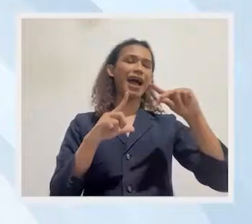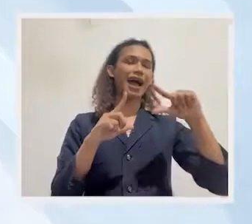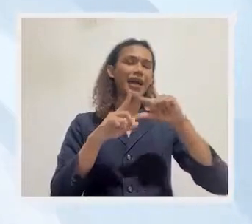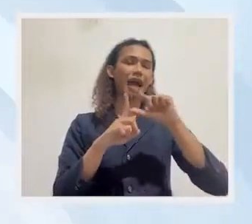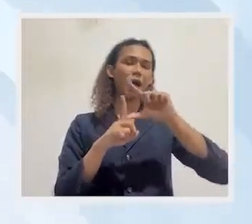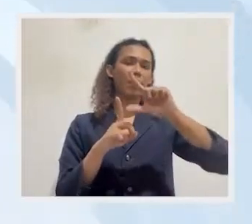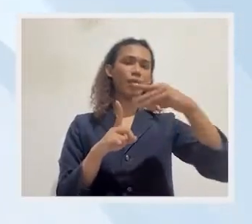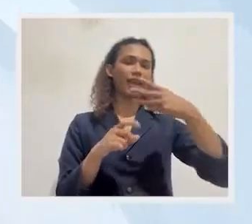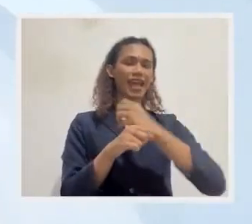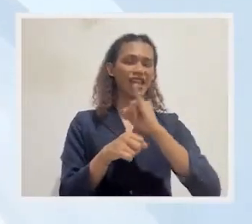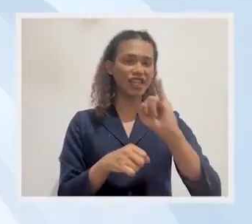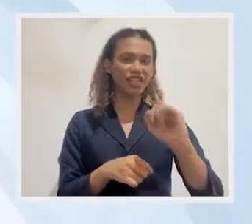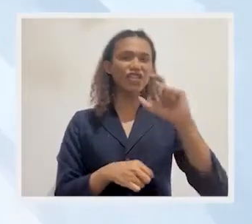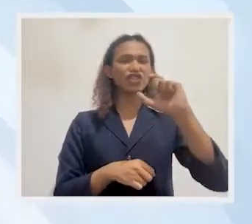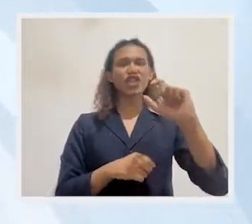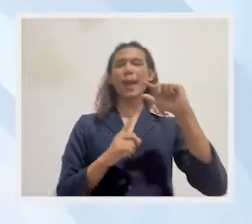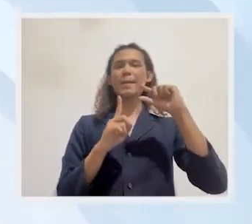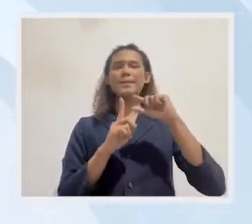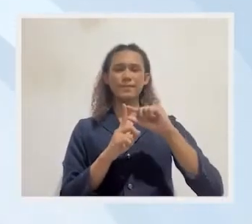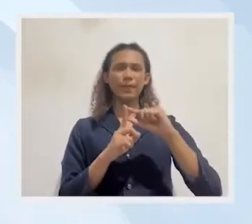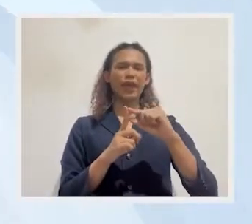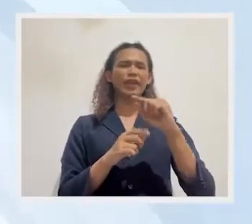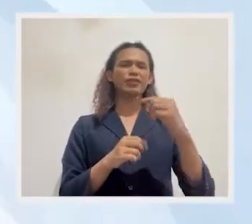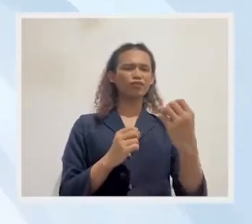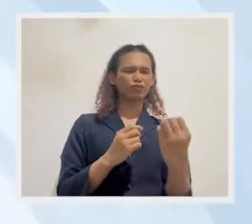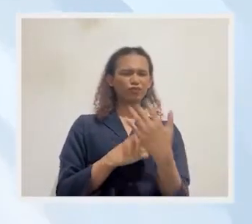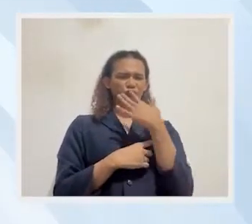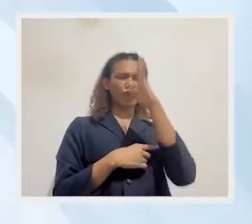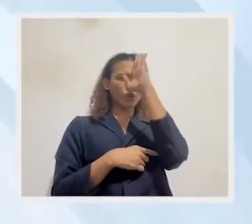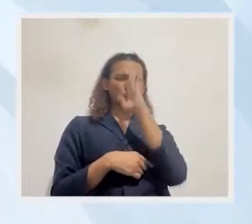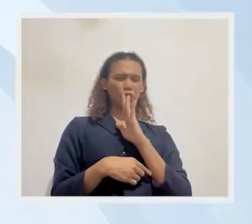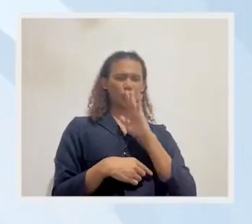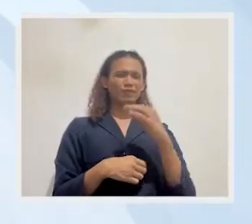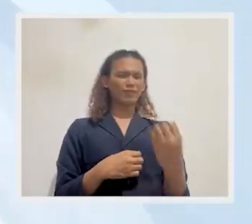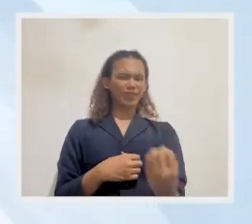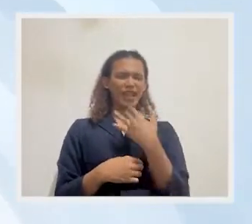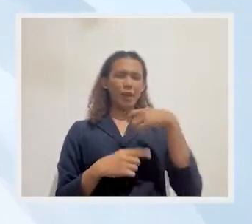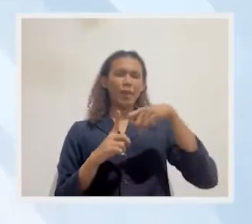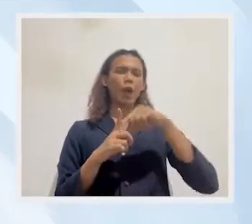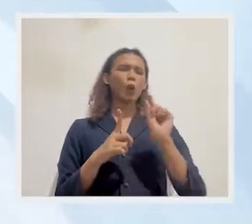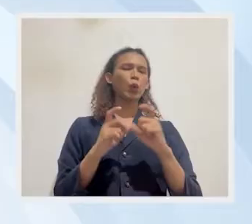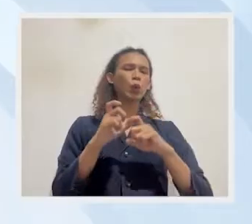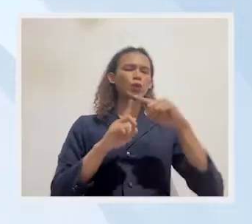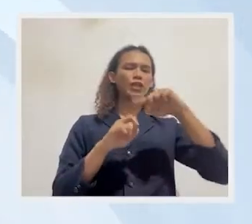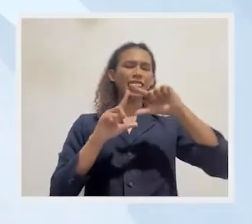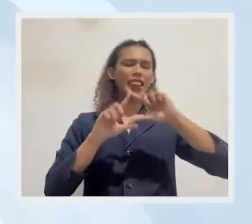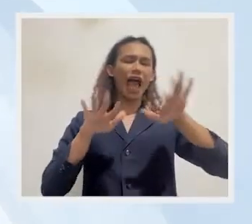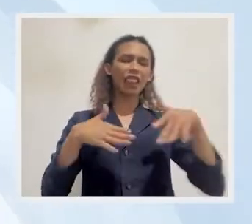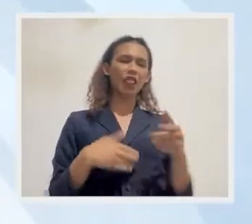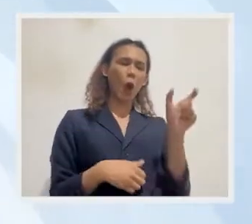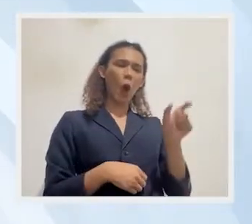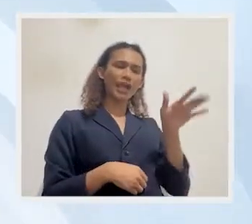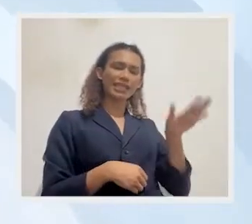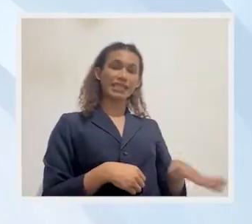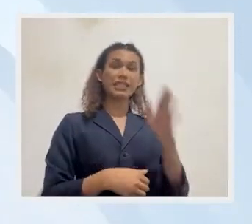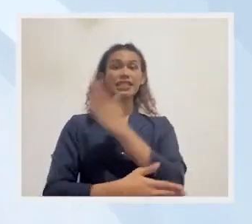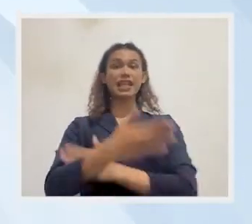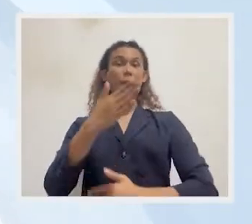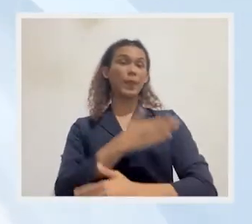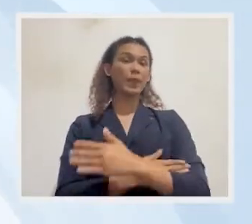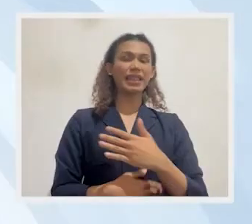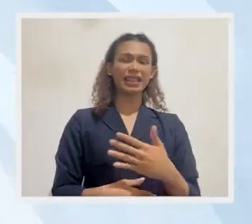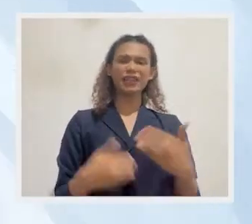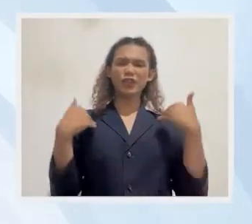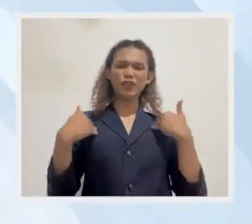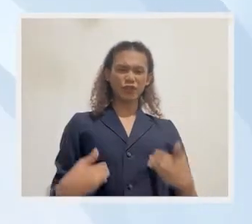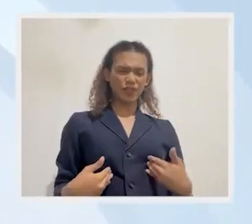cerebral palsy atau CP, akibat stroke, akibat kusta, dan orang kecil. Individu dengan disabilitas fisik